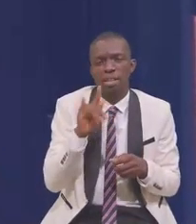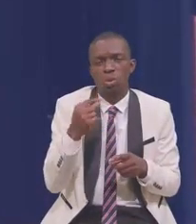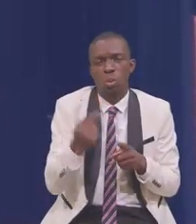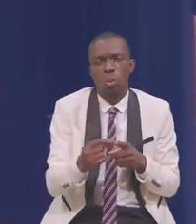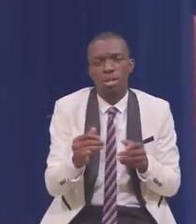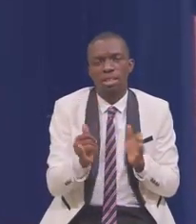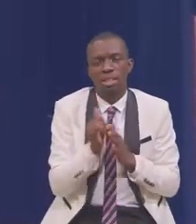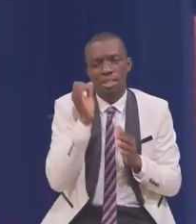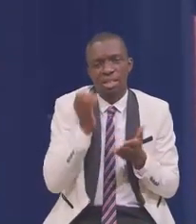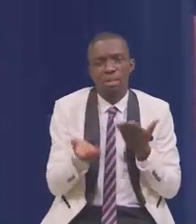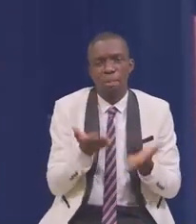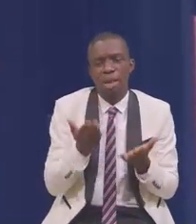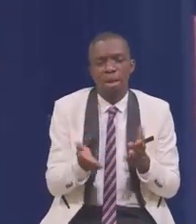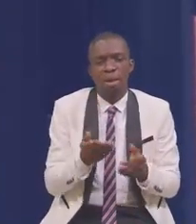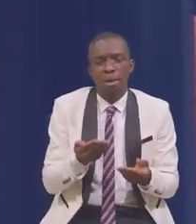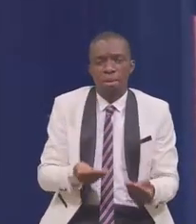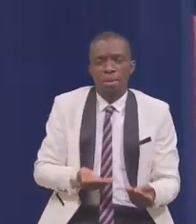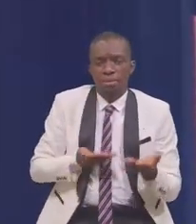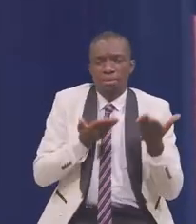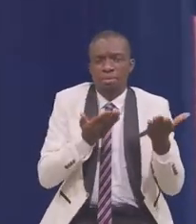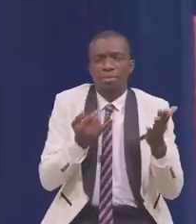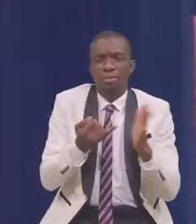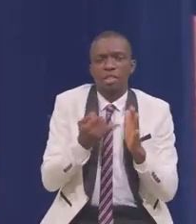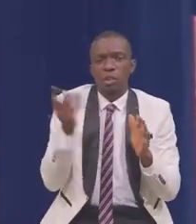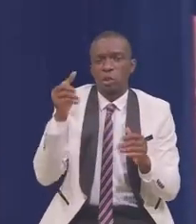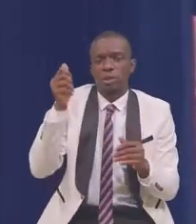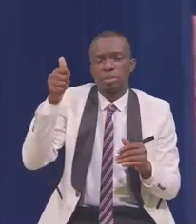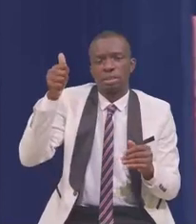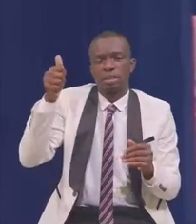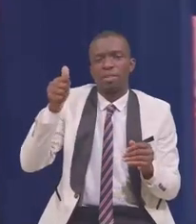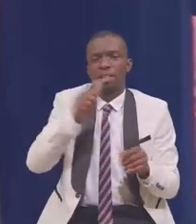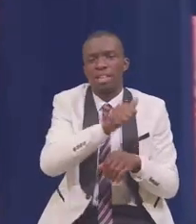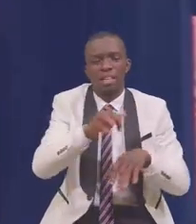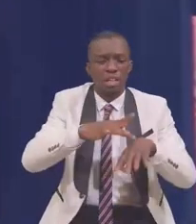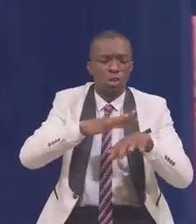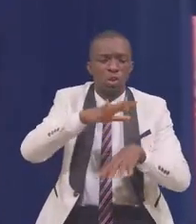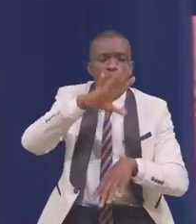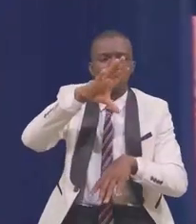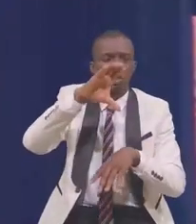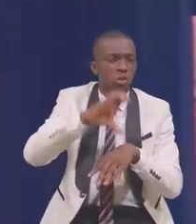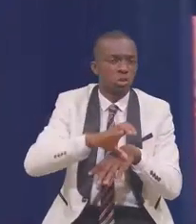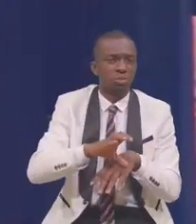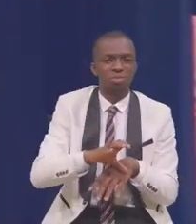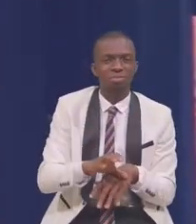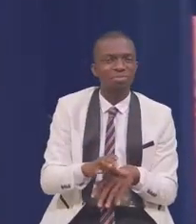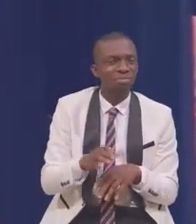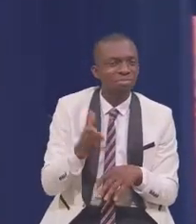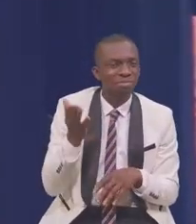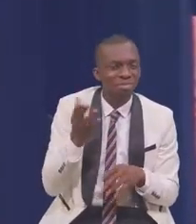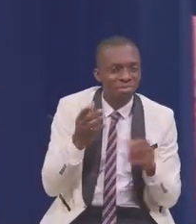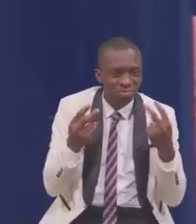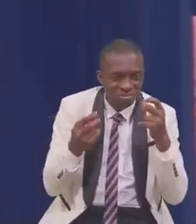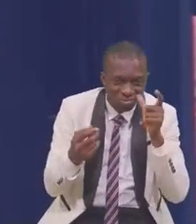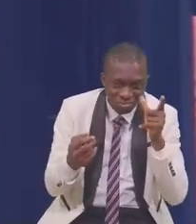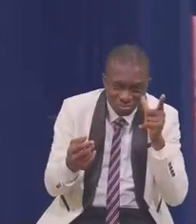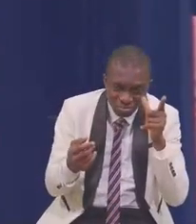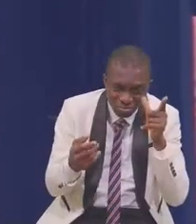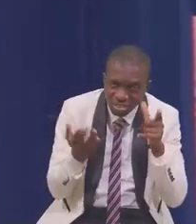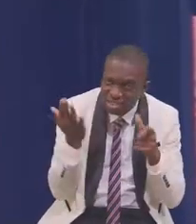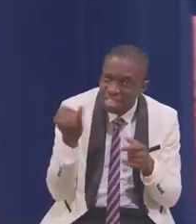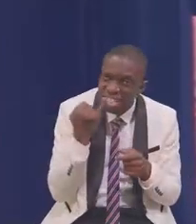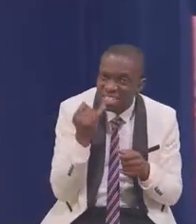faire paraître devant lui cette église glorieuse. Regardez ici, il y a une église sans grâce, où